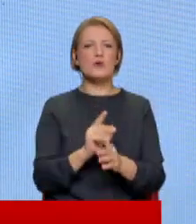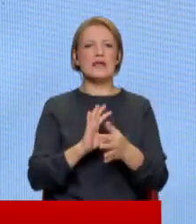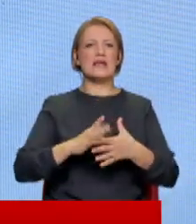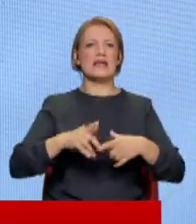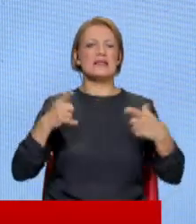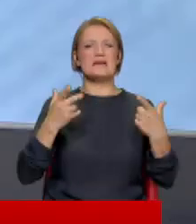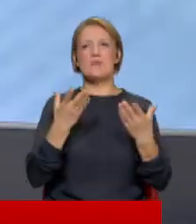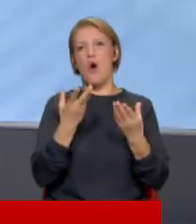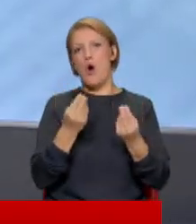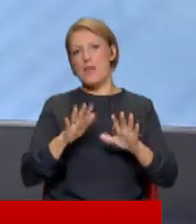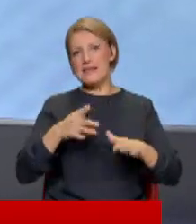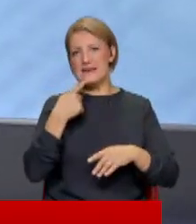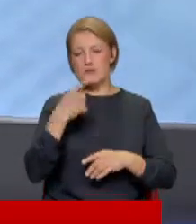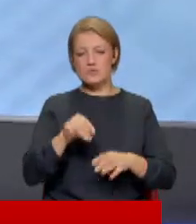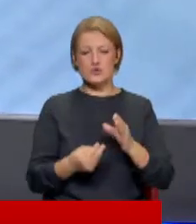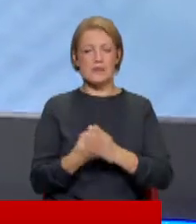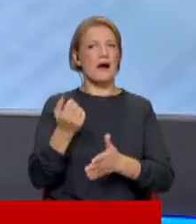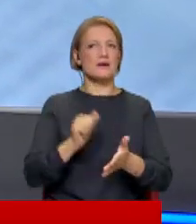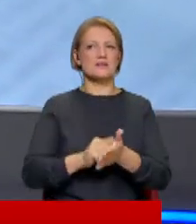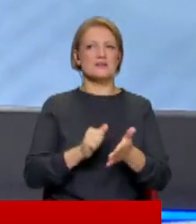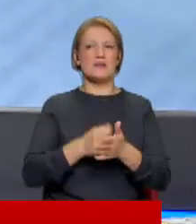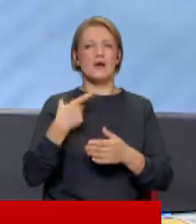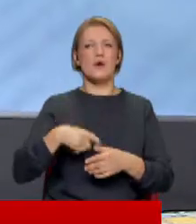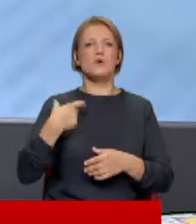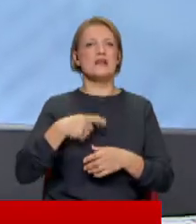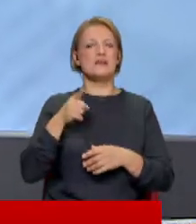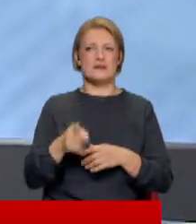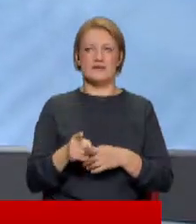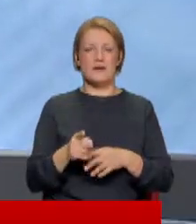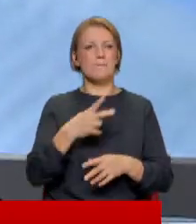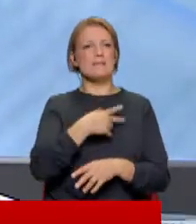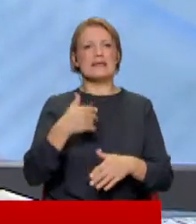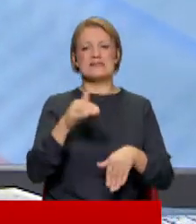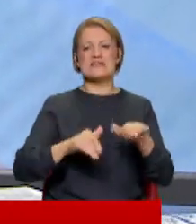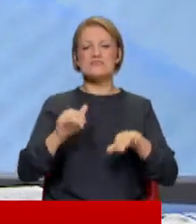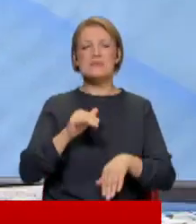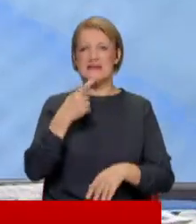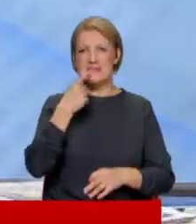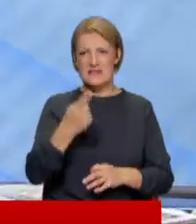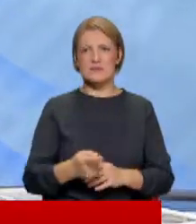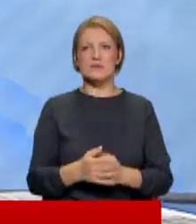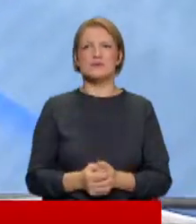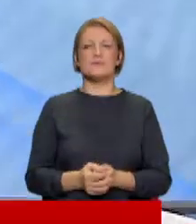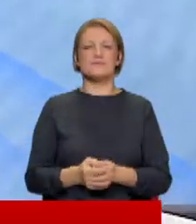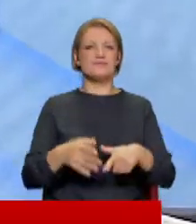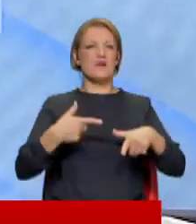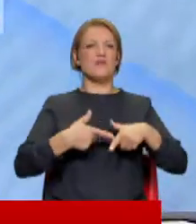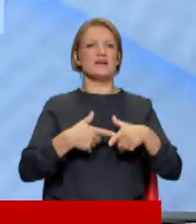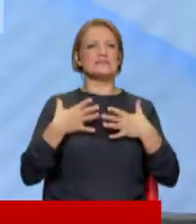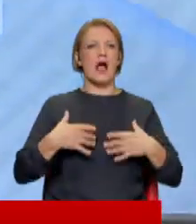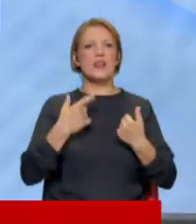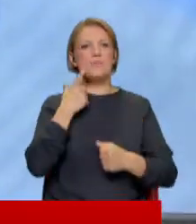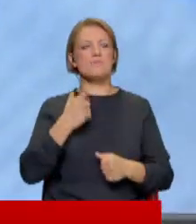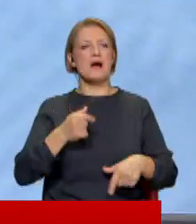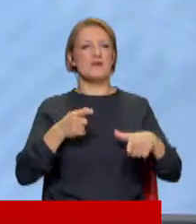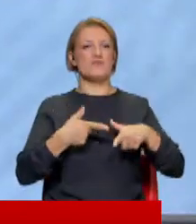olabilir dedi Bu sabah gazetelerde Özellikle de yerel seçimler demişken Fahrettin koca Sağlık